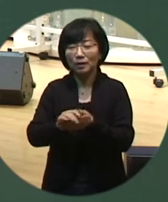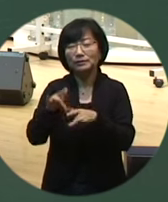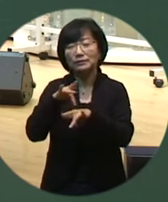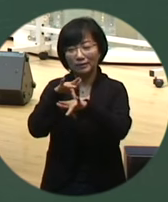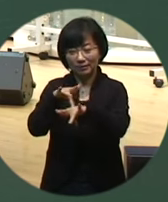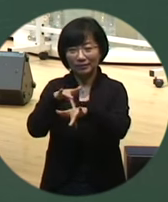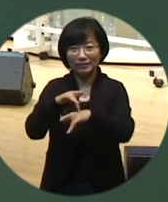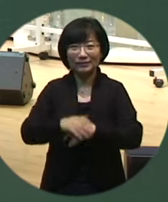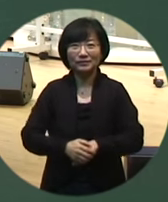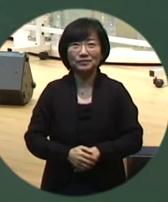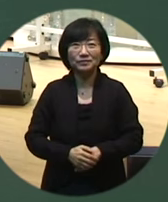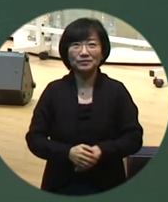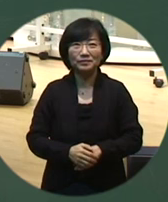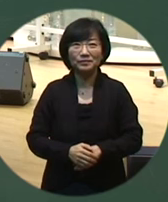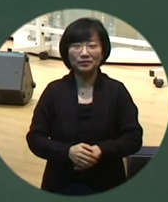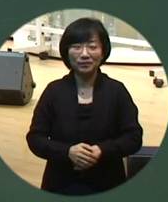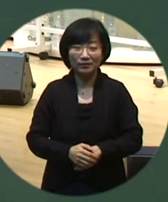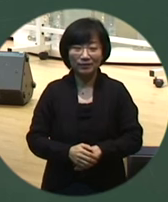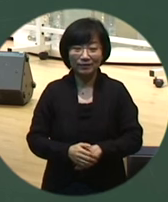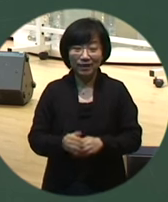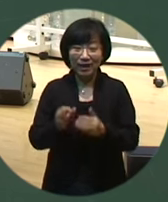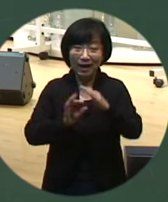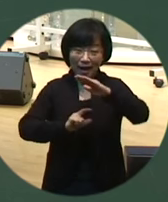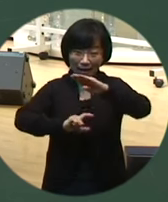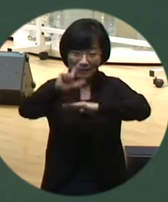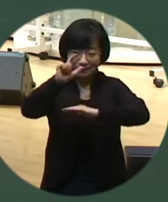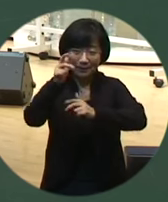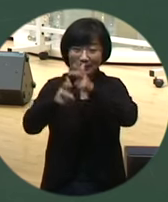아까 산업에도 얘기했습니다마는